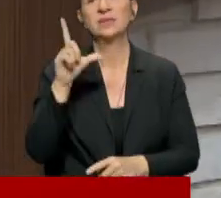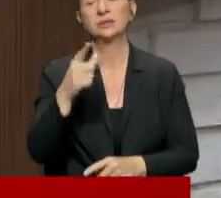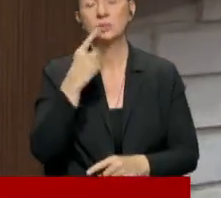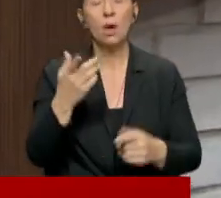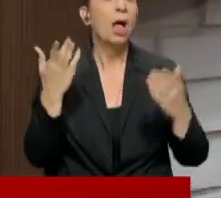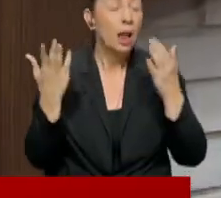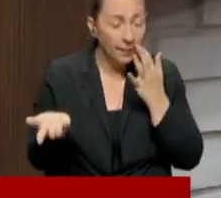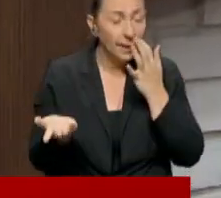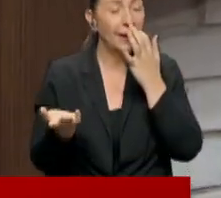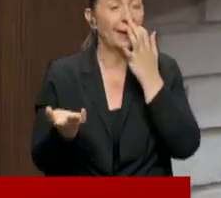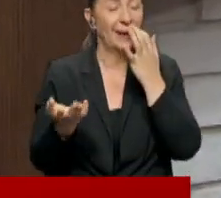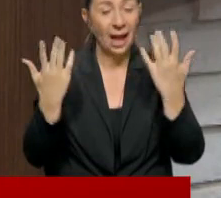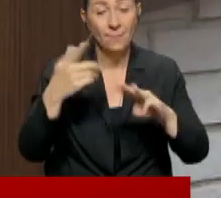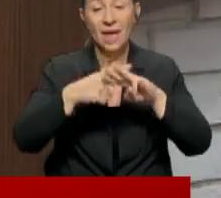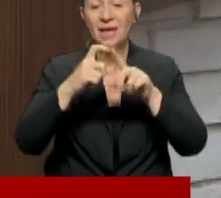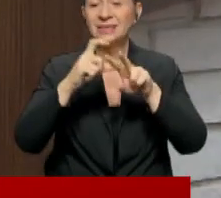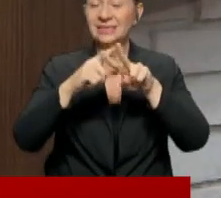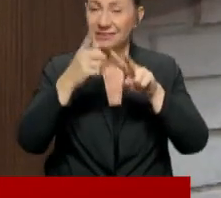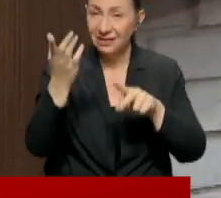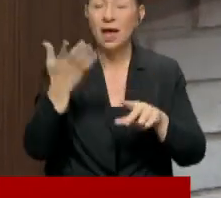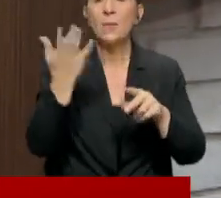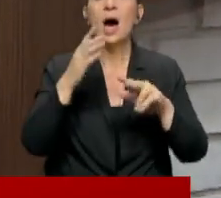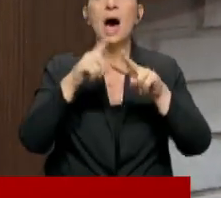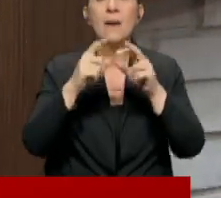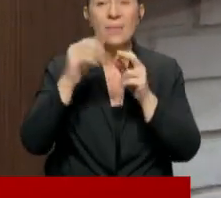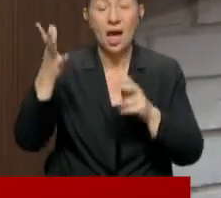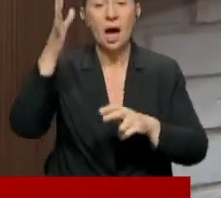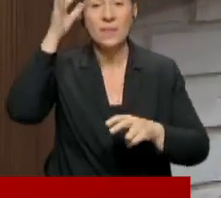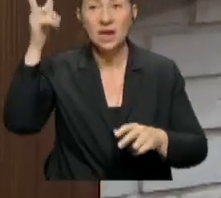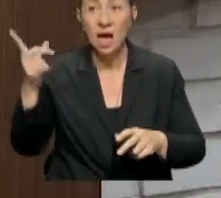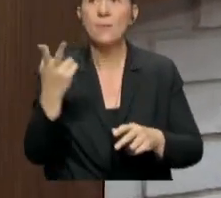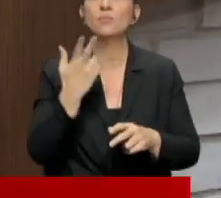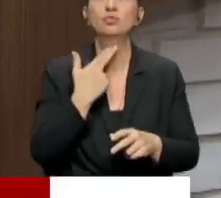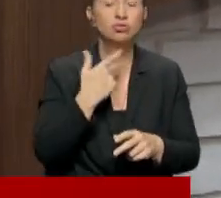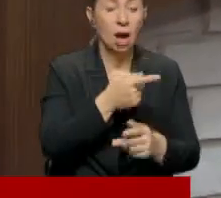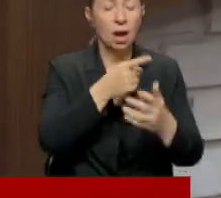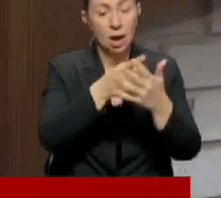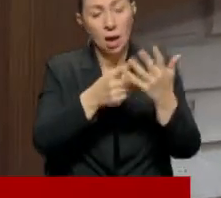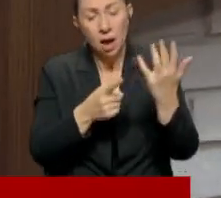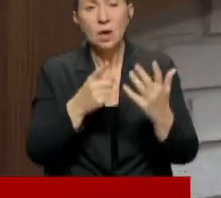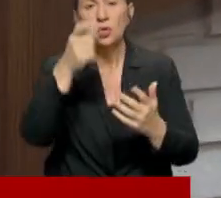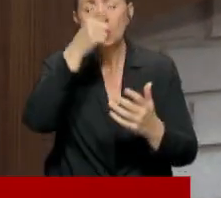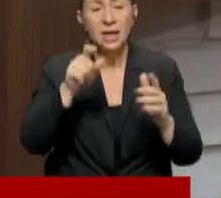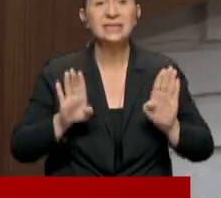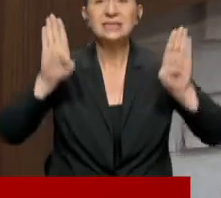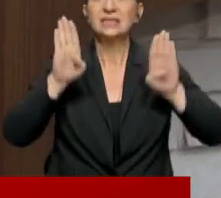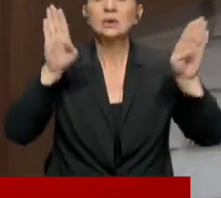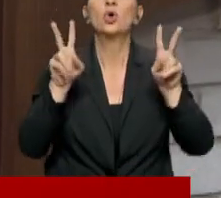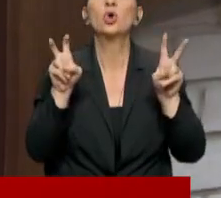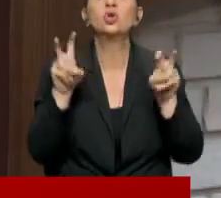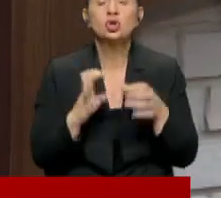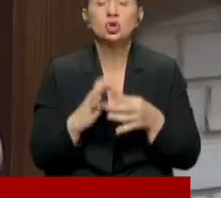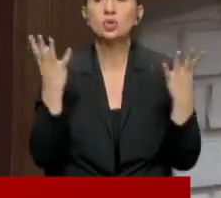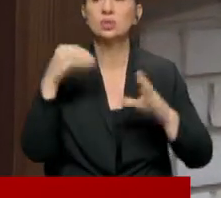Elbette hem esatlar hem Avrupa Birliği ülkeleriyle hem Amerika ile hem Rusya'yla Türkiye'deki sığınmacı meselesinin